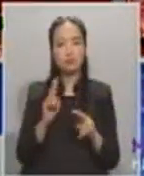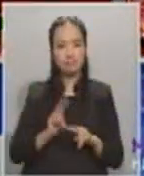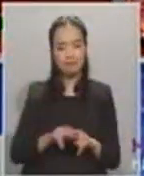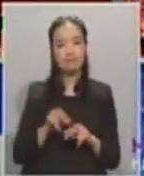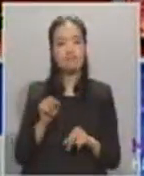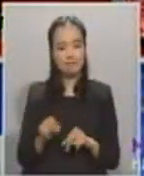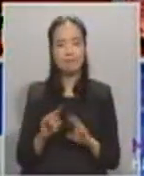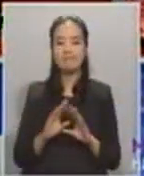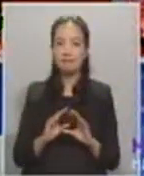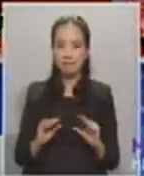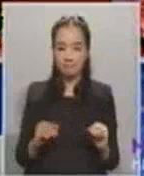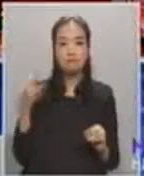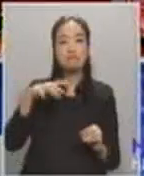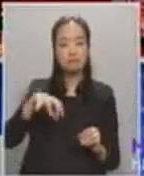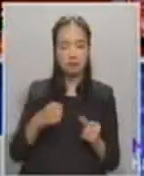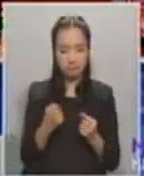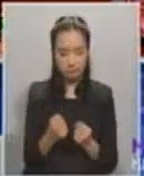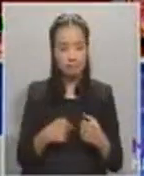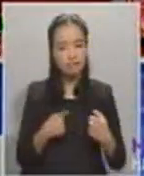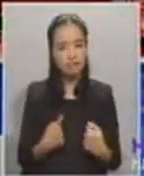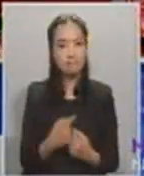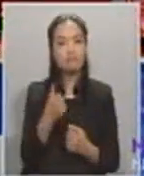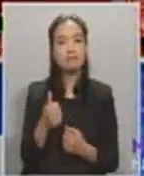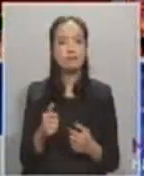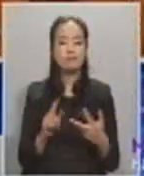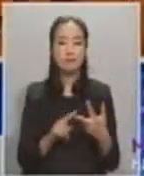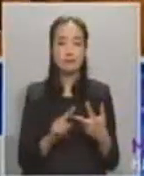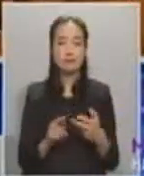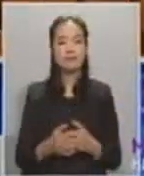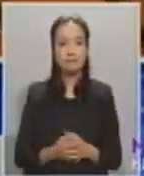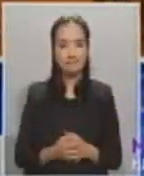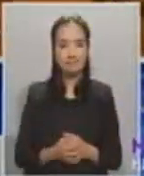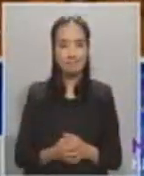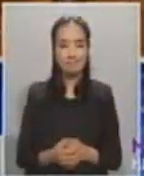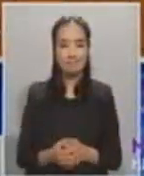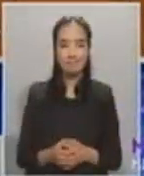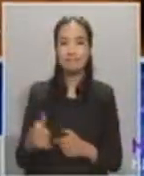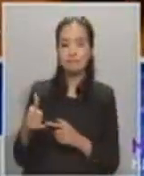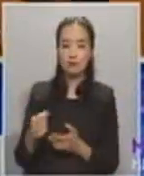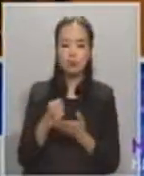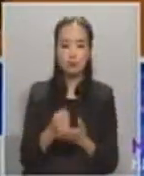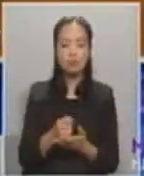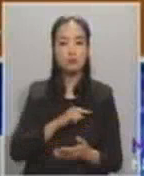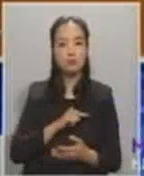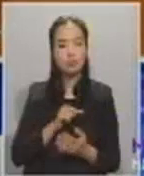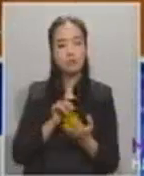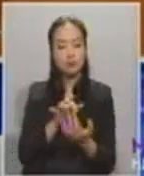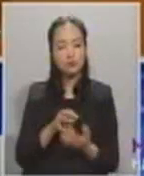ะขวัญและกำลังใจดีก็เลยกลายเป็นผู้ที่ช่วยทำหน้าที่ติดต่อกับสถานทูตกับค